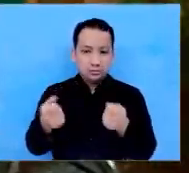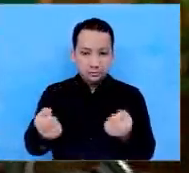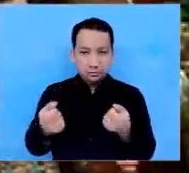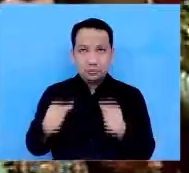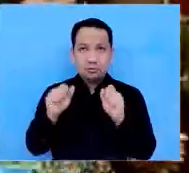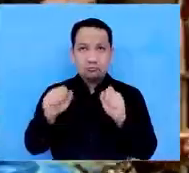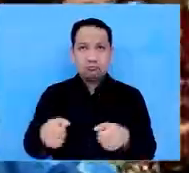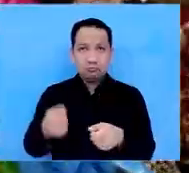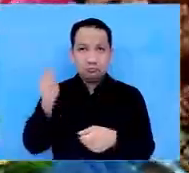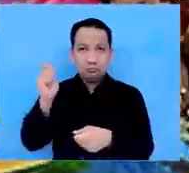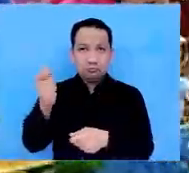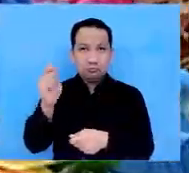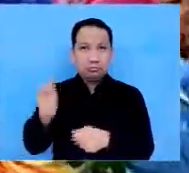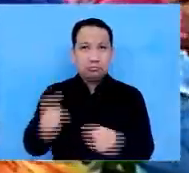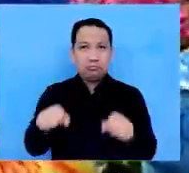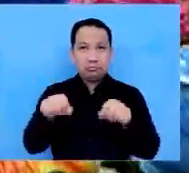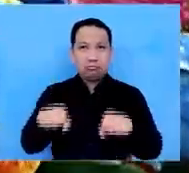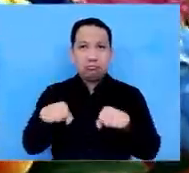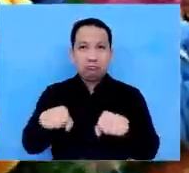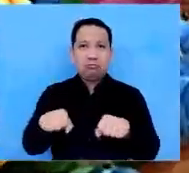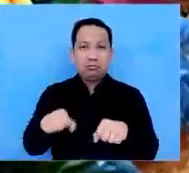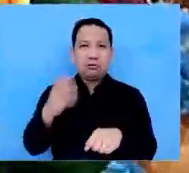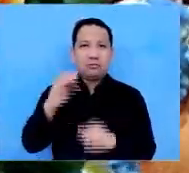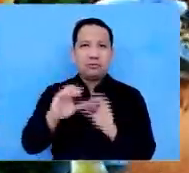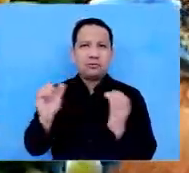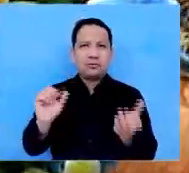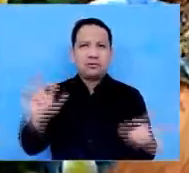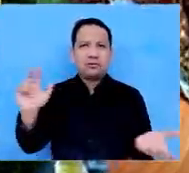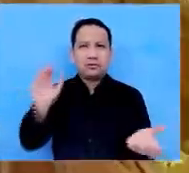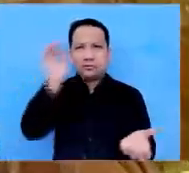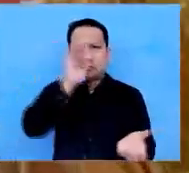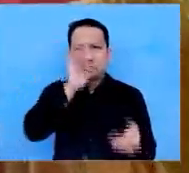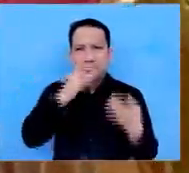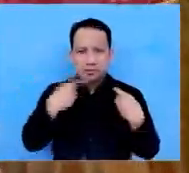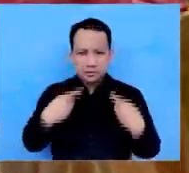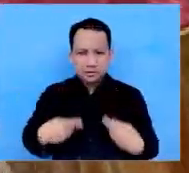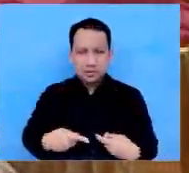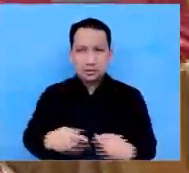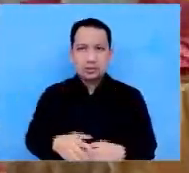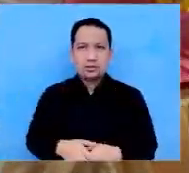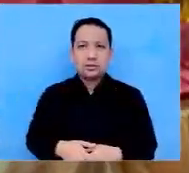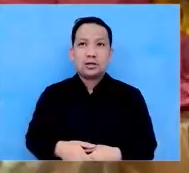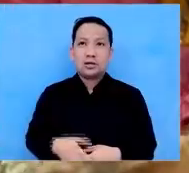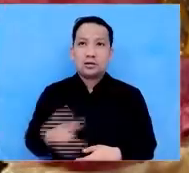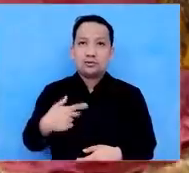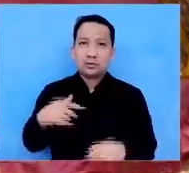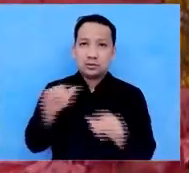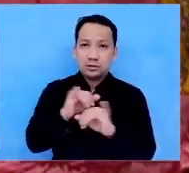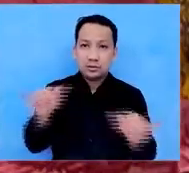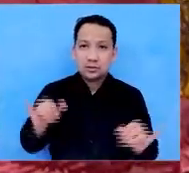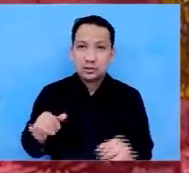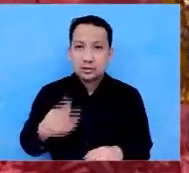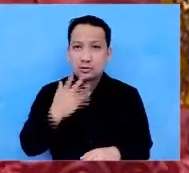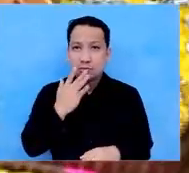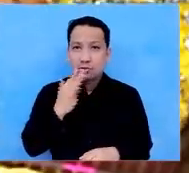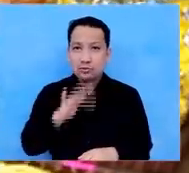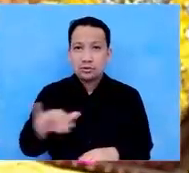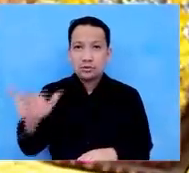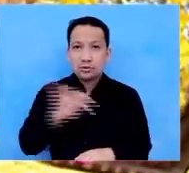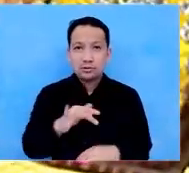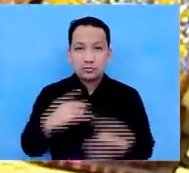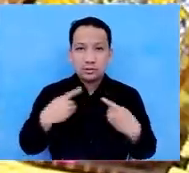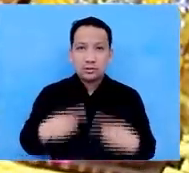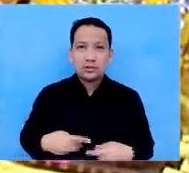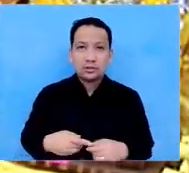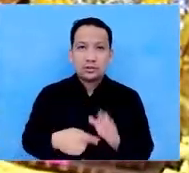kutsero. Meron ding mga Santo Niño na naka-Filipiniana. At pare-pareha sa mga kulay ng damit, gaya